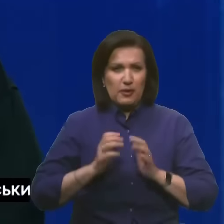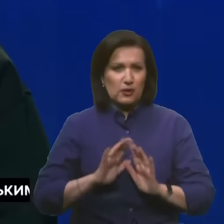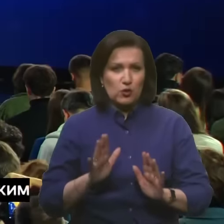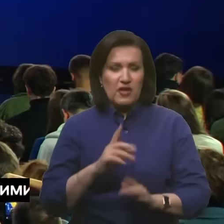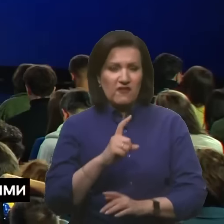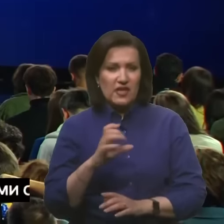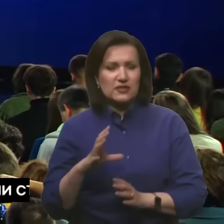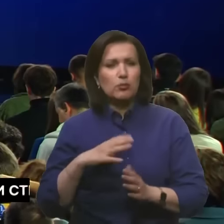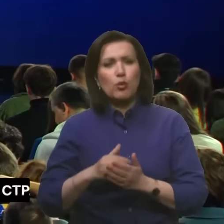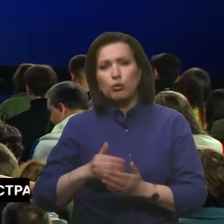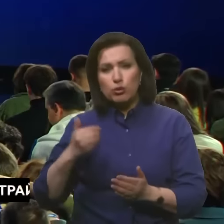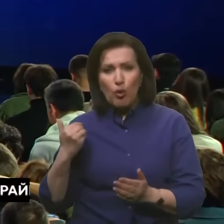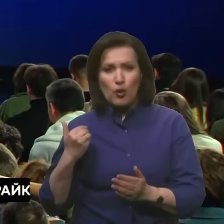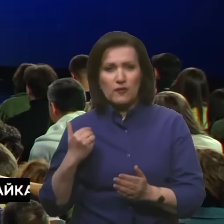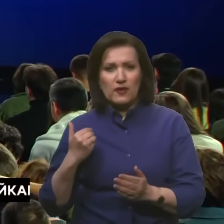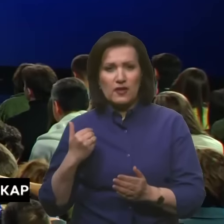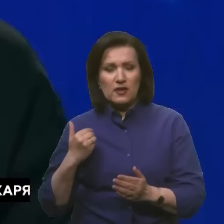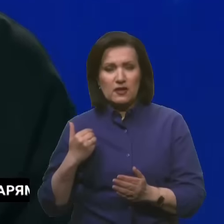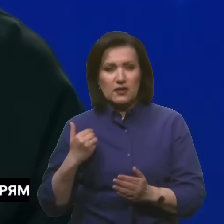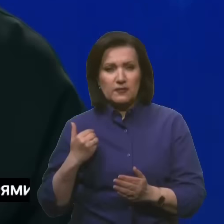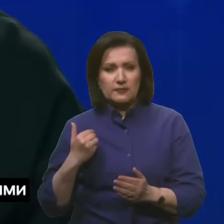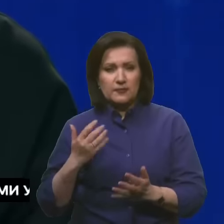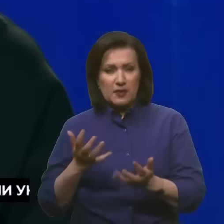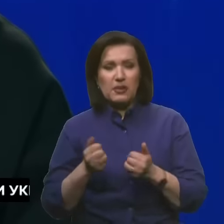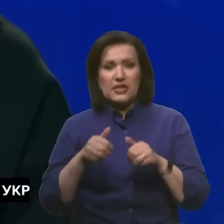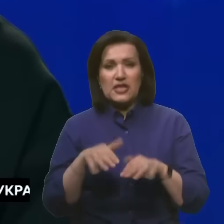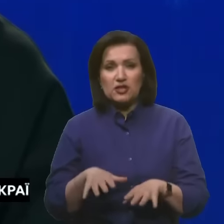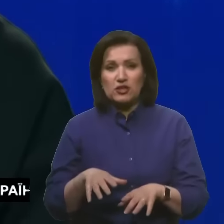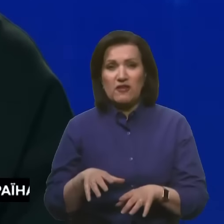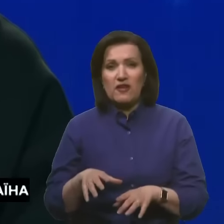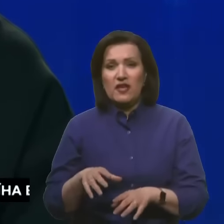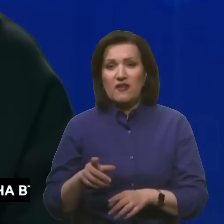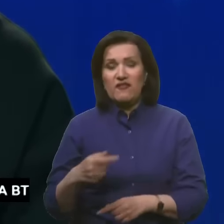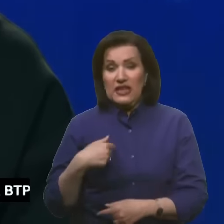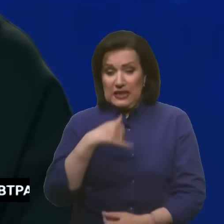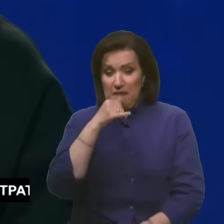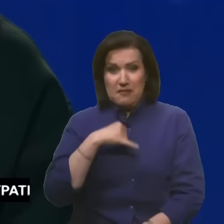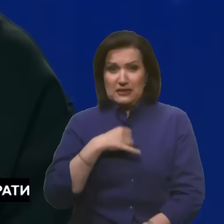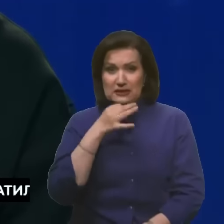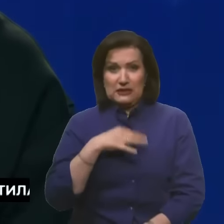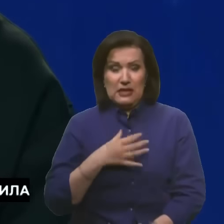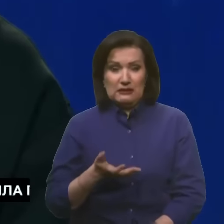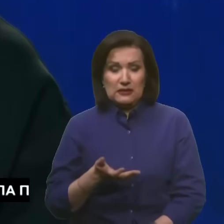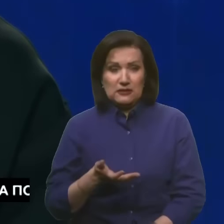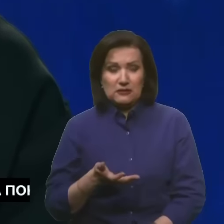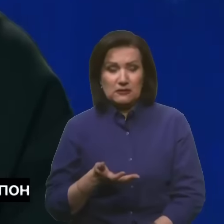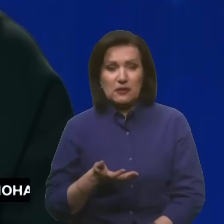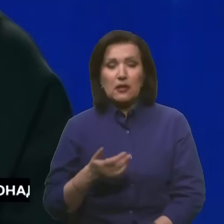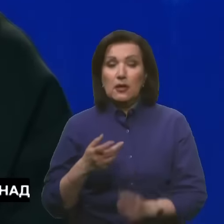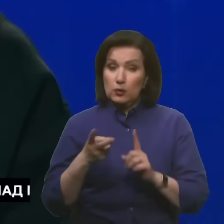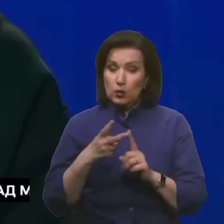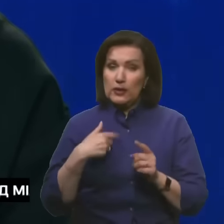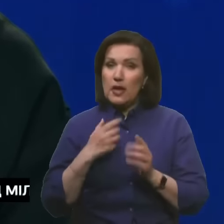в ЄС. Це було ще до власне прийняття рішення. Він не мені не міг сказати. І друге, я